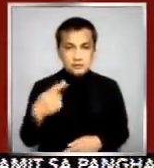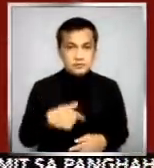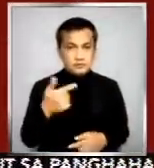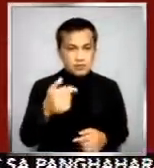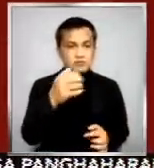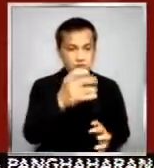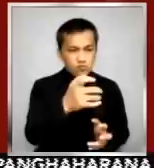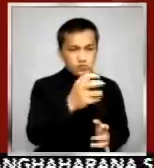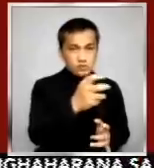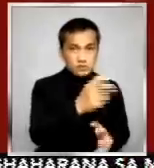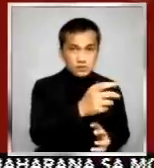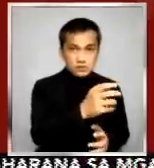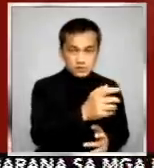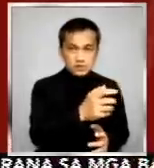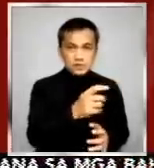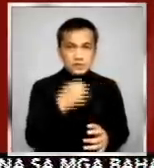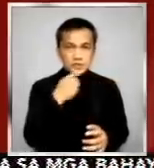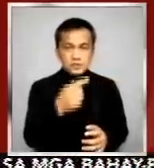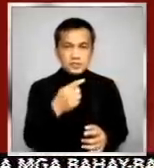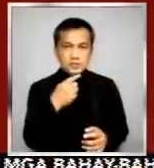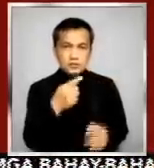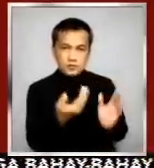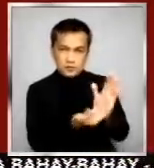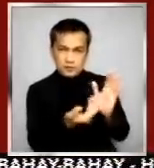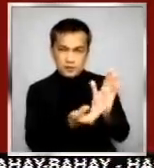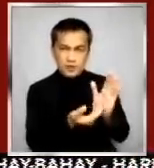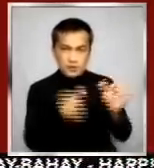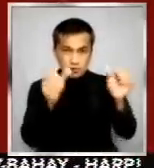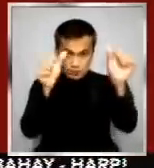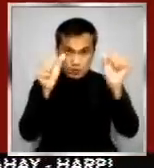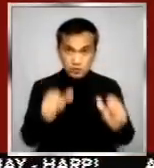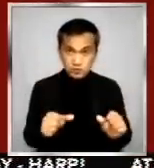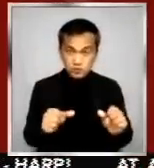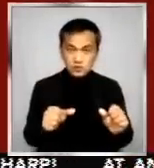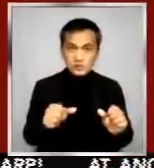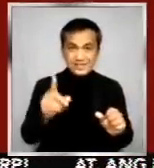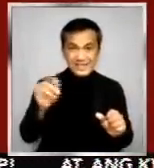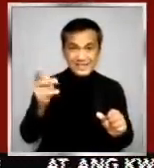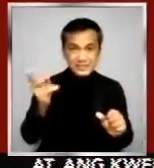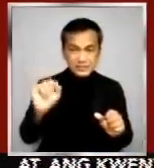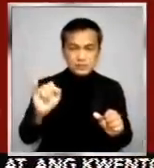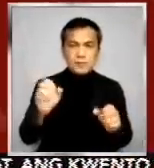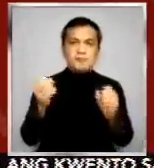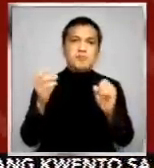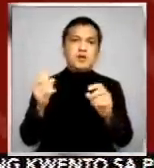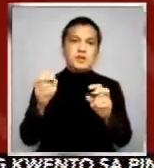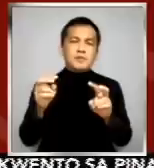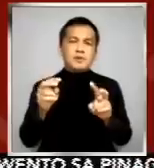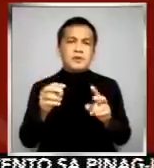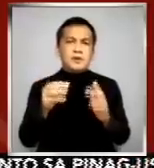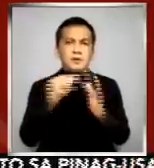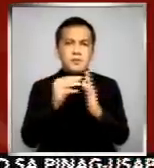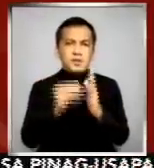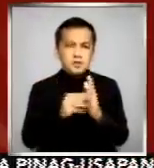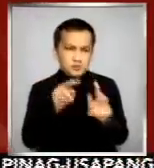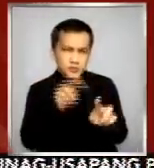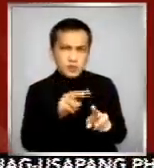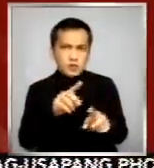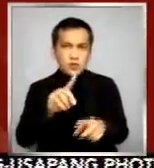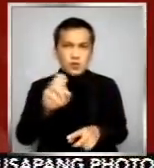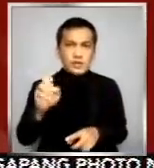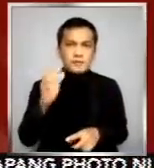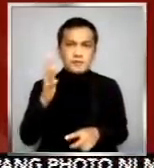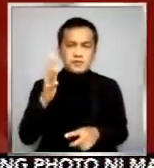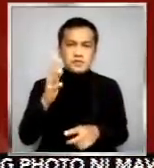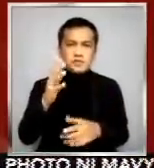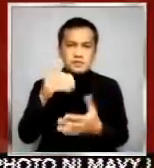Ang post ni Mang Dandy umani ng milyon-milyong views, 150,000 shares and counting at samot-saring